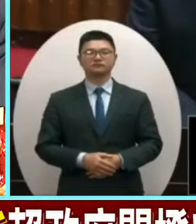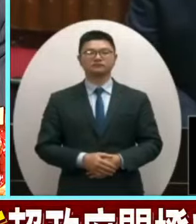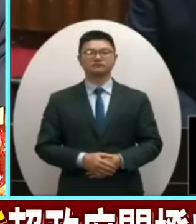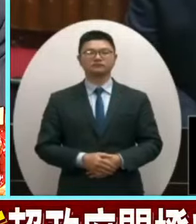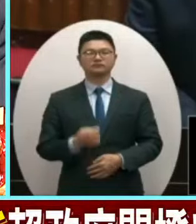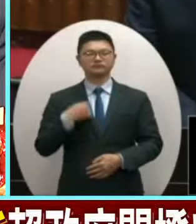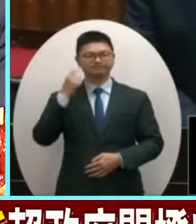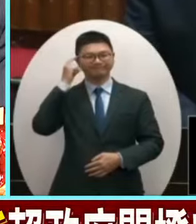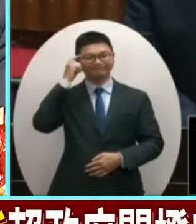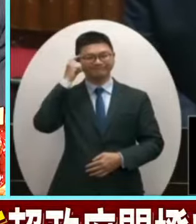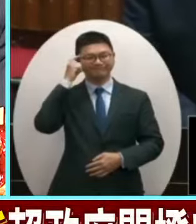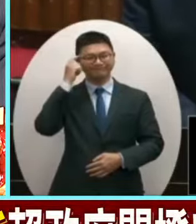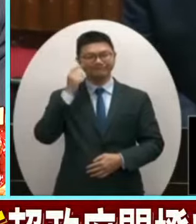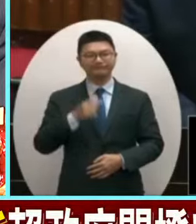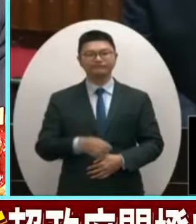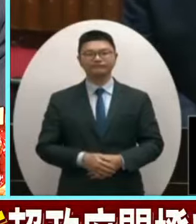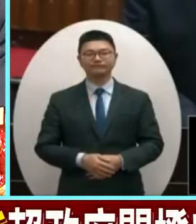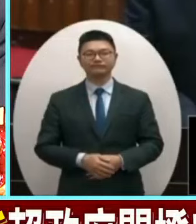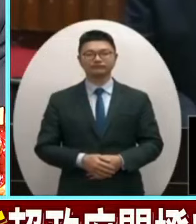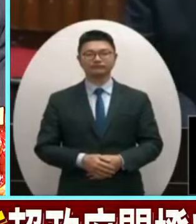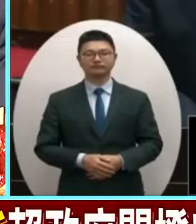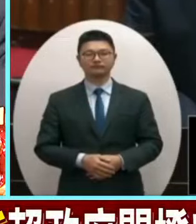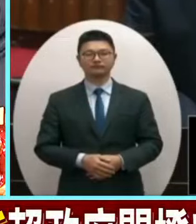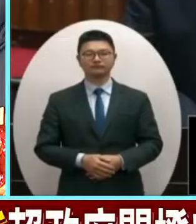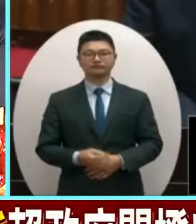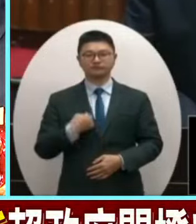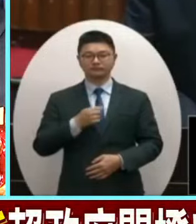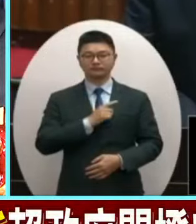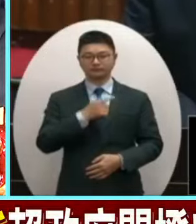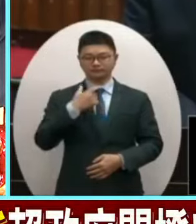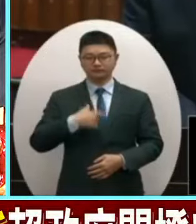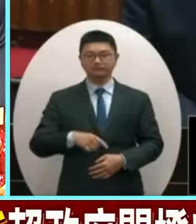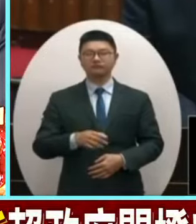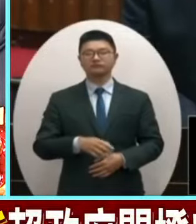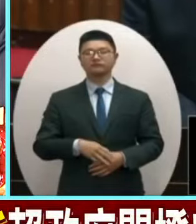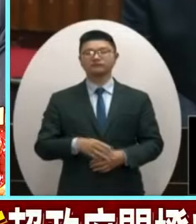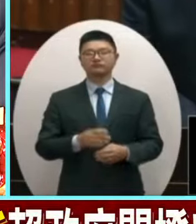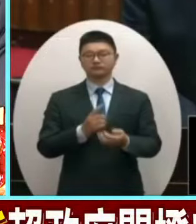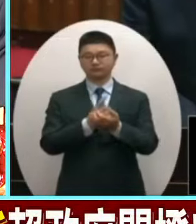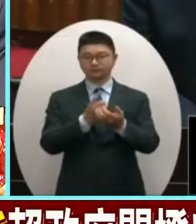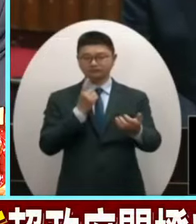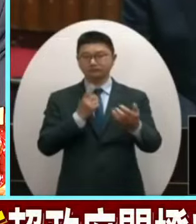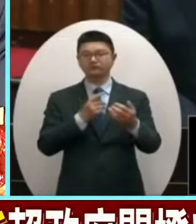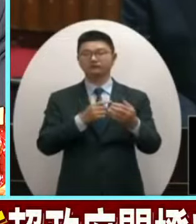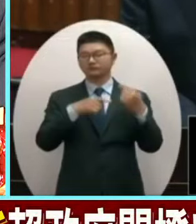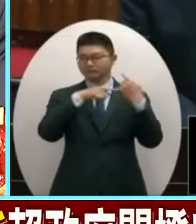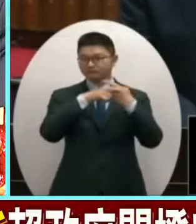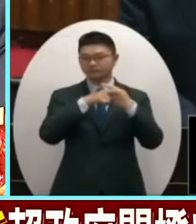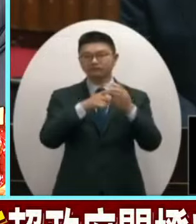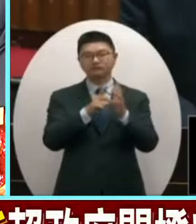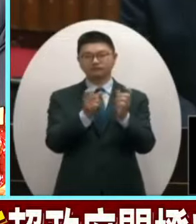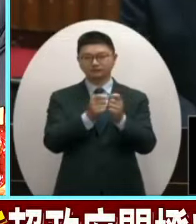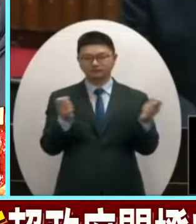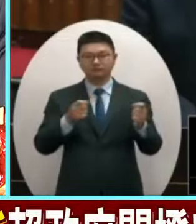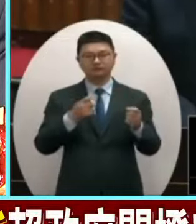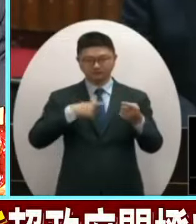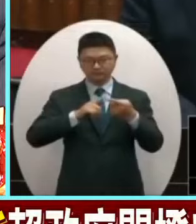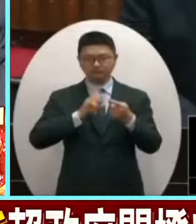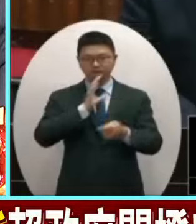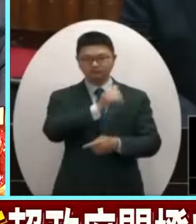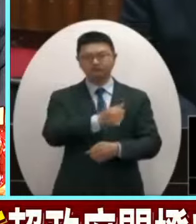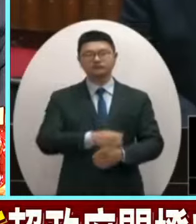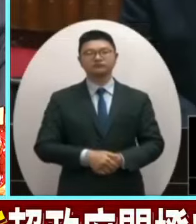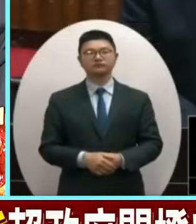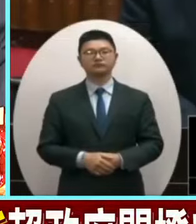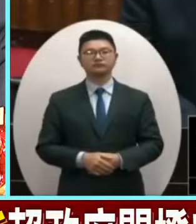职务章的玉玺吼，这个国玺交到了这个赖清德手上，可是明明前总统卸任了，那